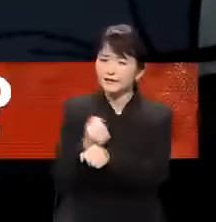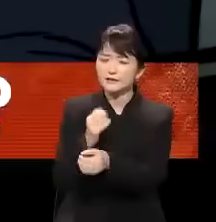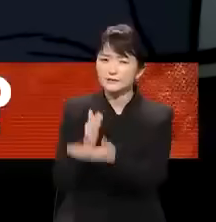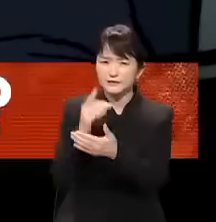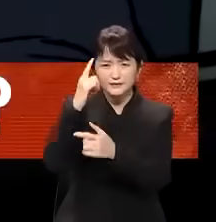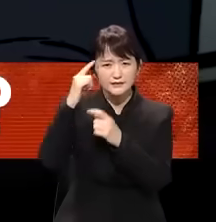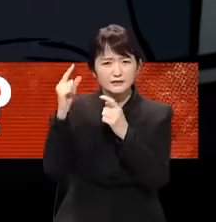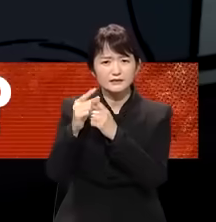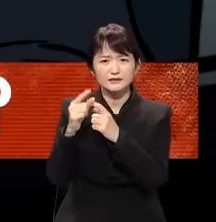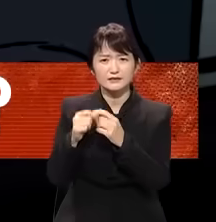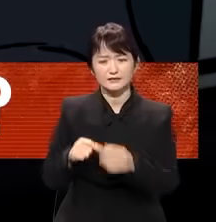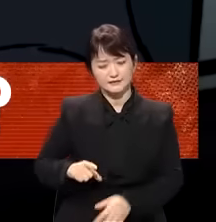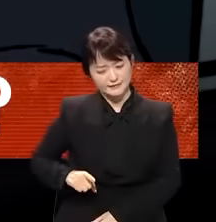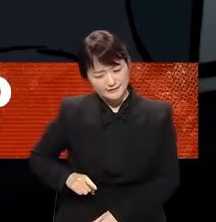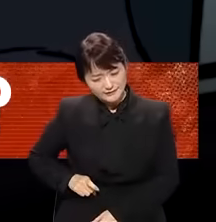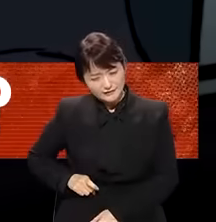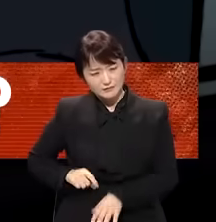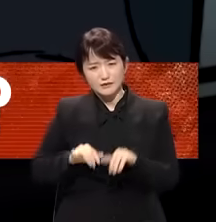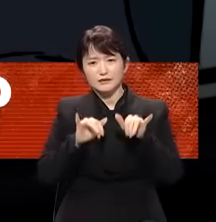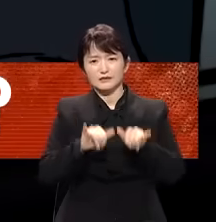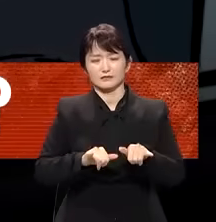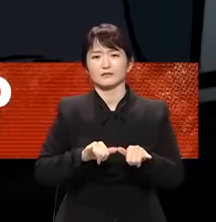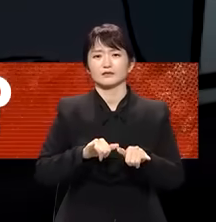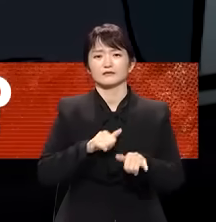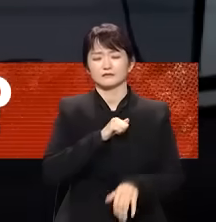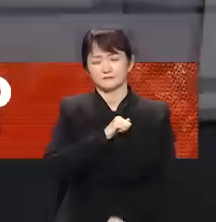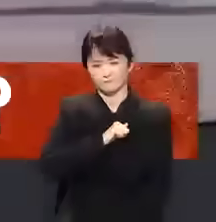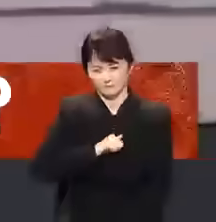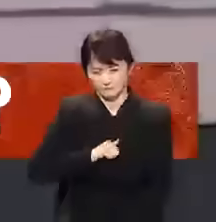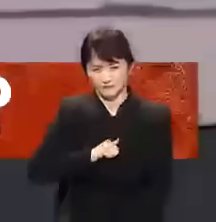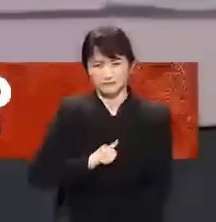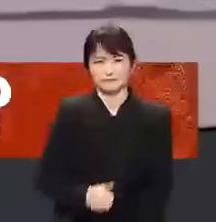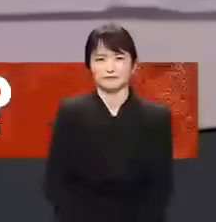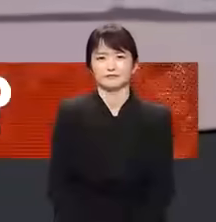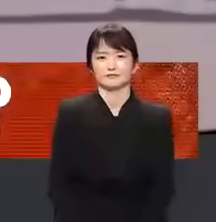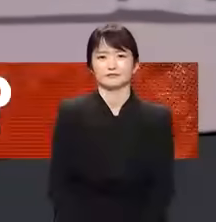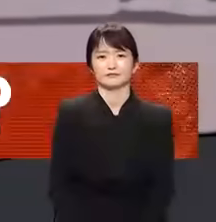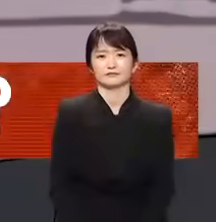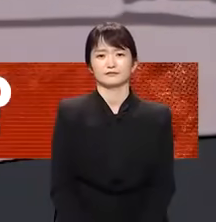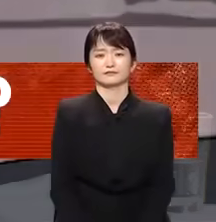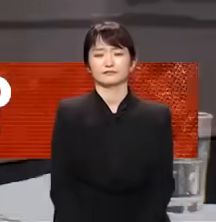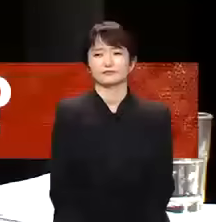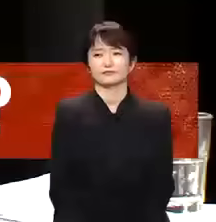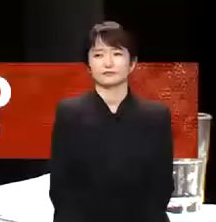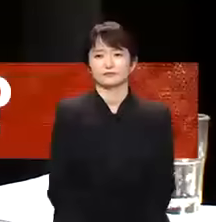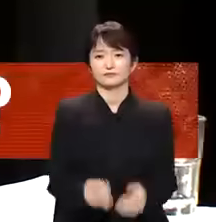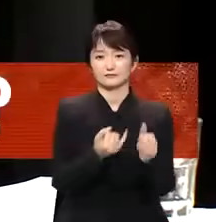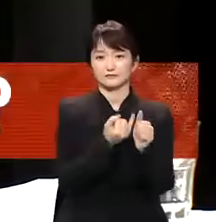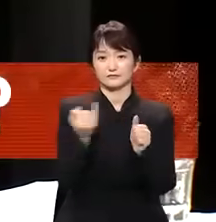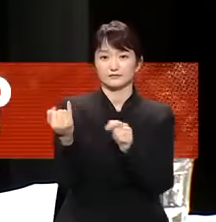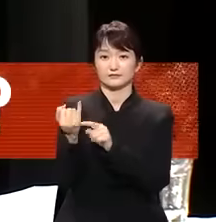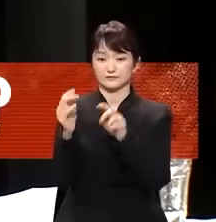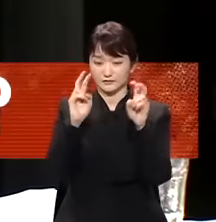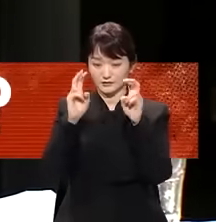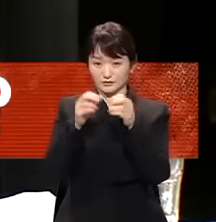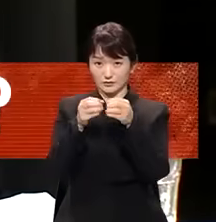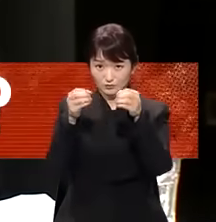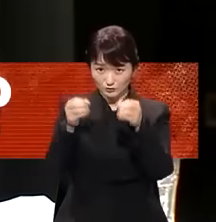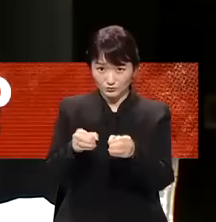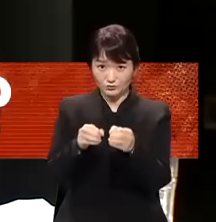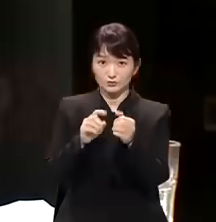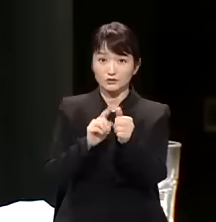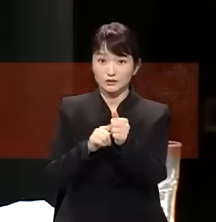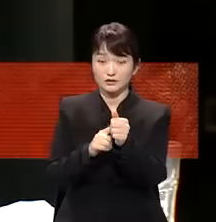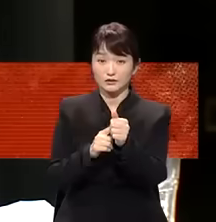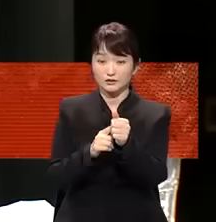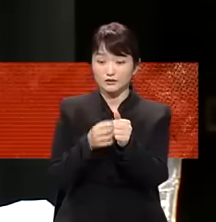했는데 너무 소심해 보일까 봐 일단은 꼭 참았다고 합니다 아 진짜 아내 직장 동료 남자 후배가 누나